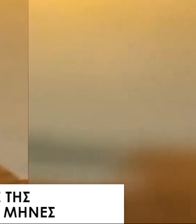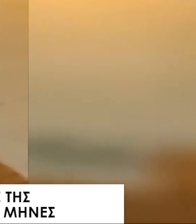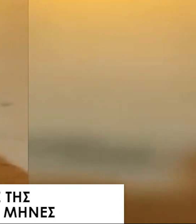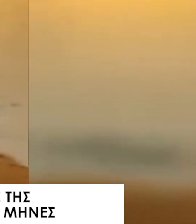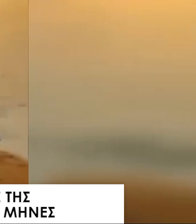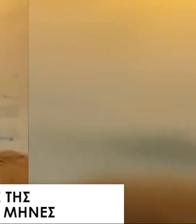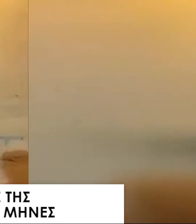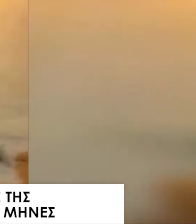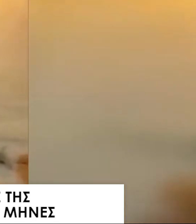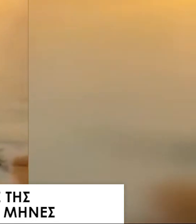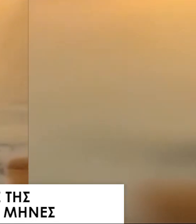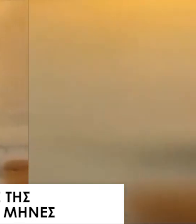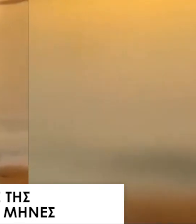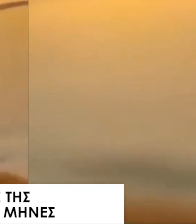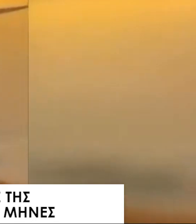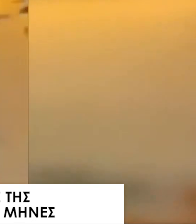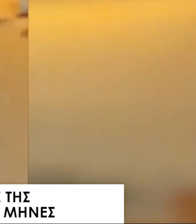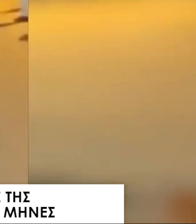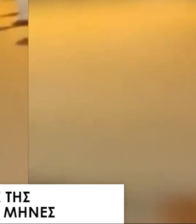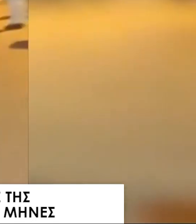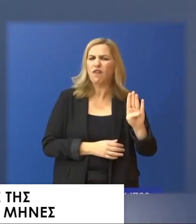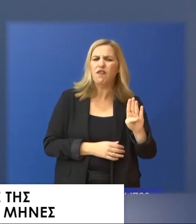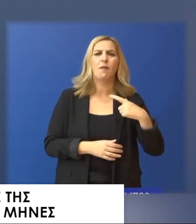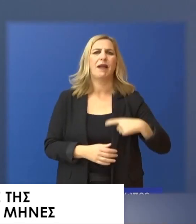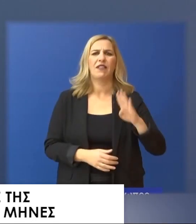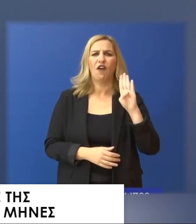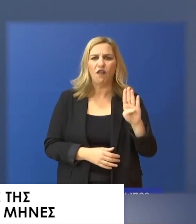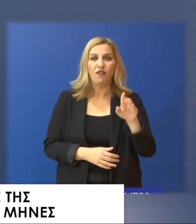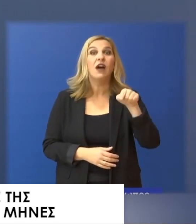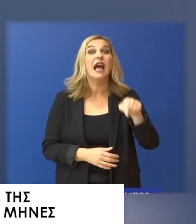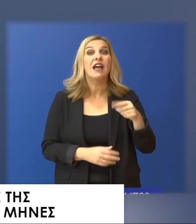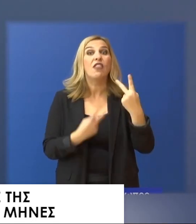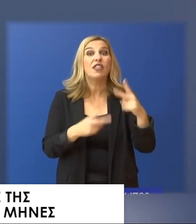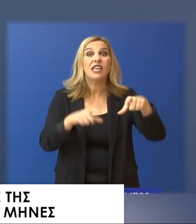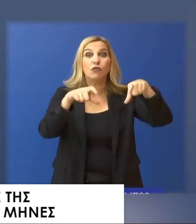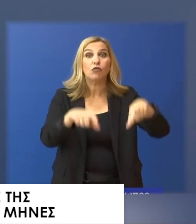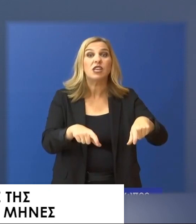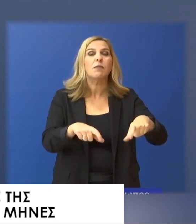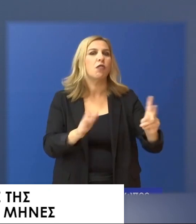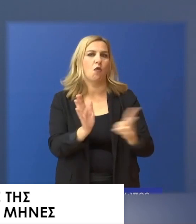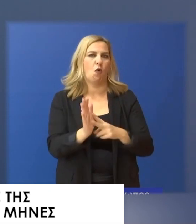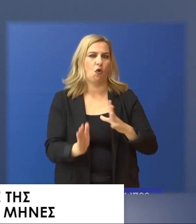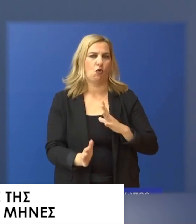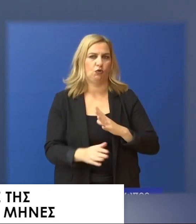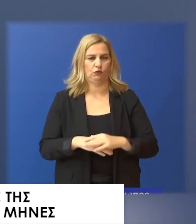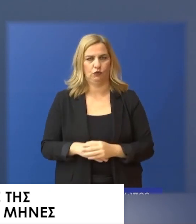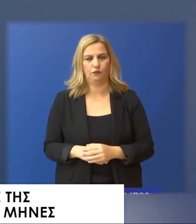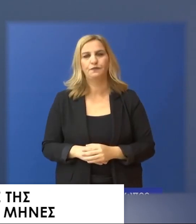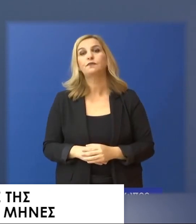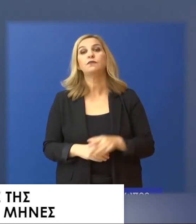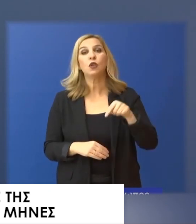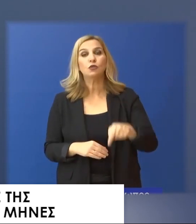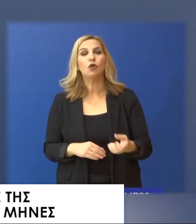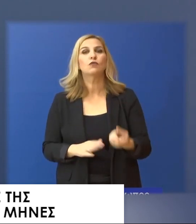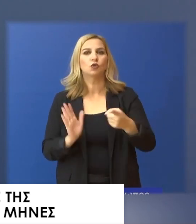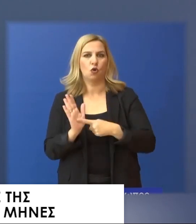παναθηναϊκού αυτή την εβδομάδα θα γίνουν κανονικά με κόσμο εκρ σήμερα σχετική πράξη νομοθετικού περιεχομένου με άμεση εφαρμογή η